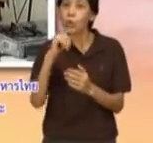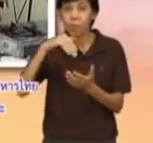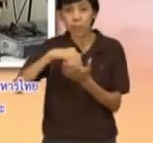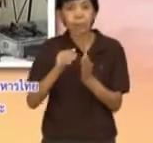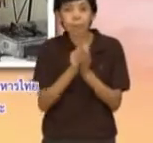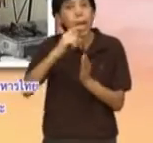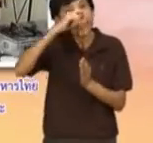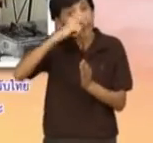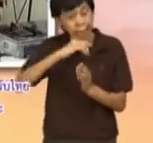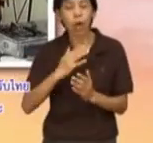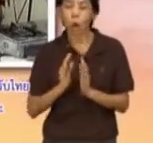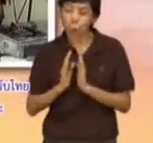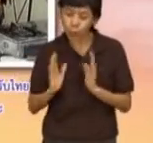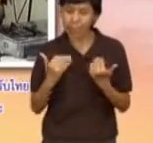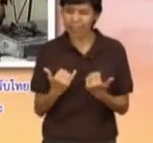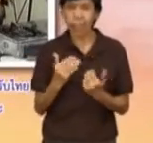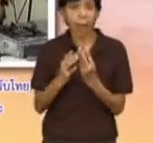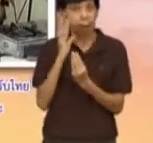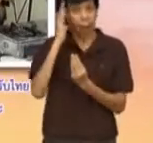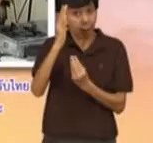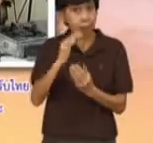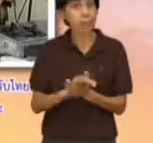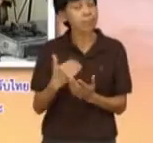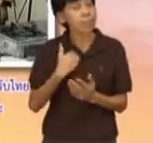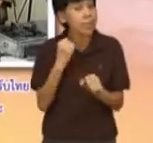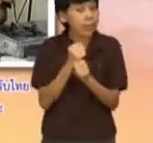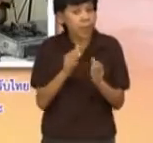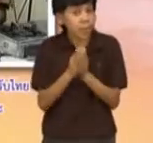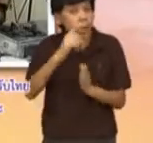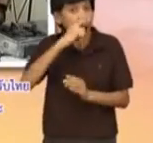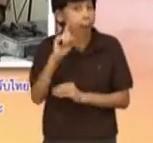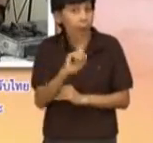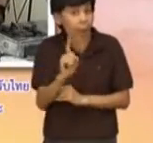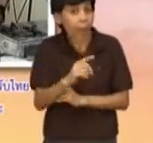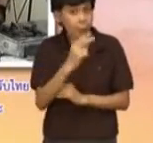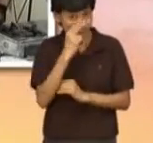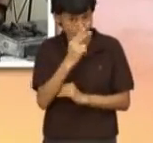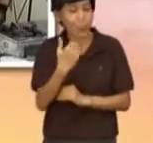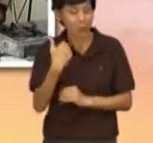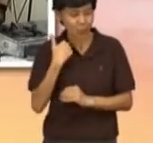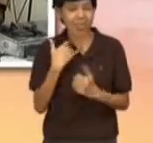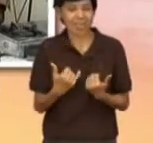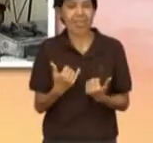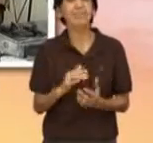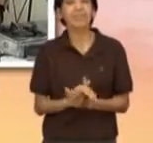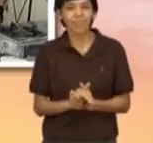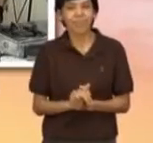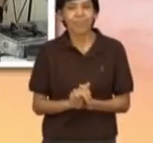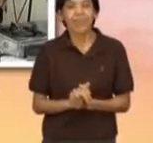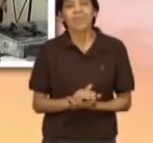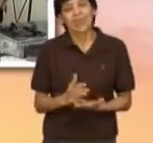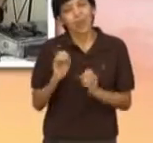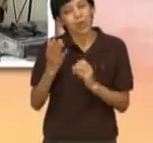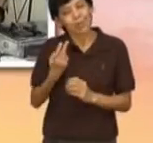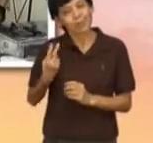หลวงพวงธินกรด้วยนะคะแต่ว่าสัปดาห์หน้าจะเป็นเคล็ดลับตำรับไทยตำรับไหนอย่าลืมติดตามกันนะคะวันนี้ดิฉันชมรุตันทเศรษฐีแล้วก็อ